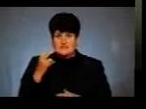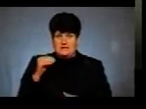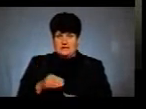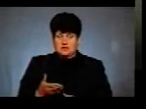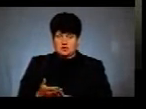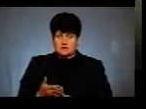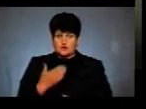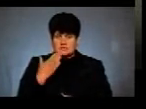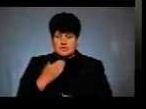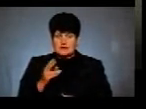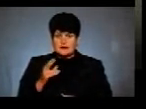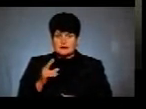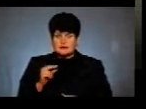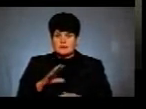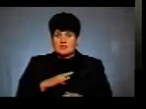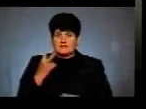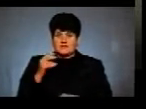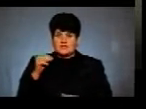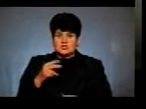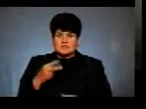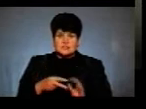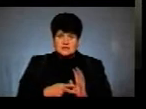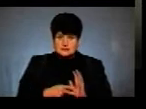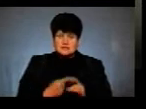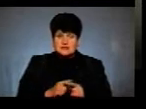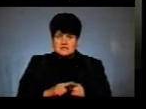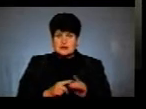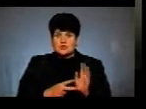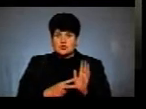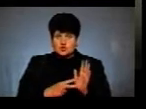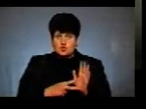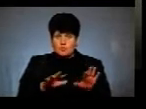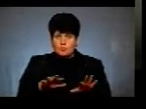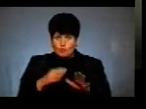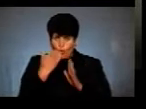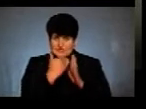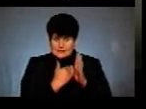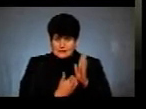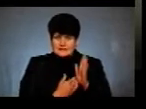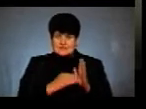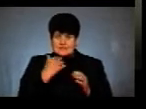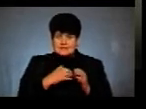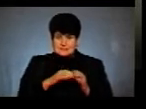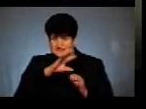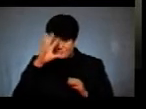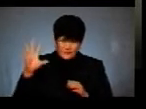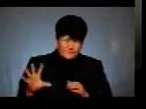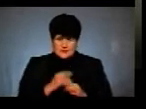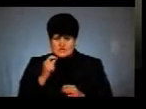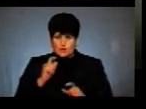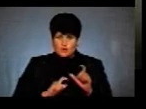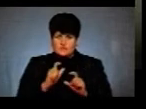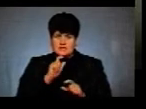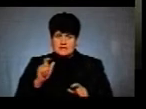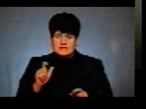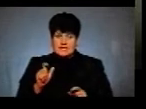Остання цифра була 2027. Це ми 7 позиції займаємо серед всіх університетів України загалом, не тільки серед медичних, це рейтинг загальний.